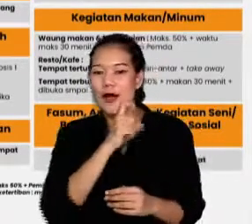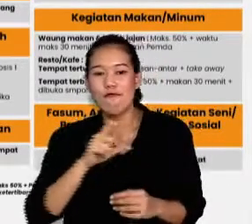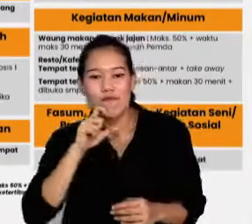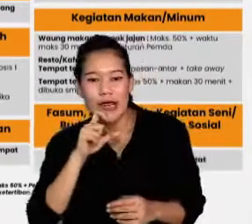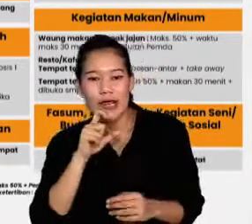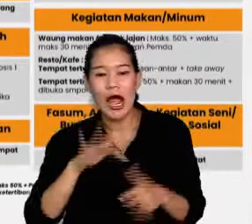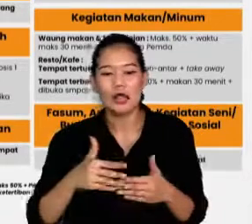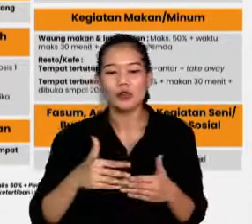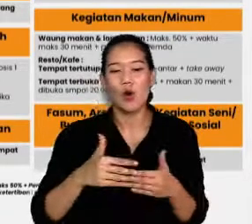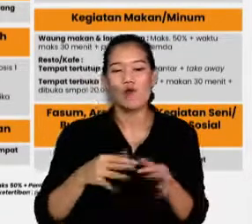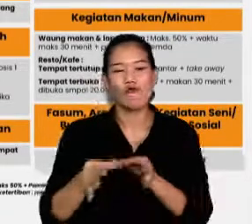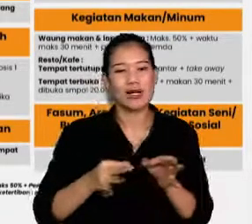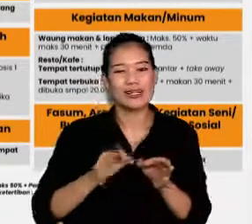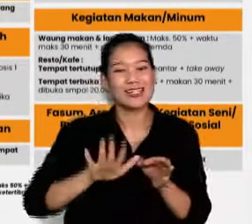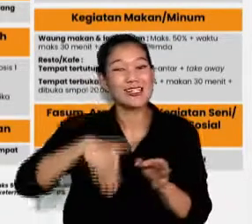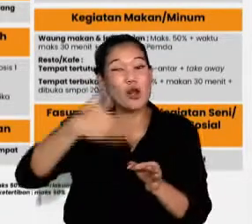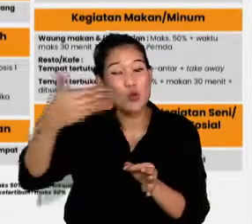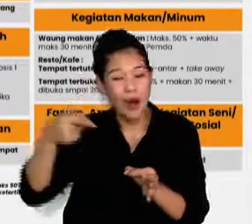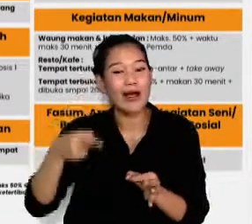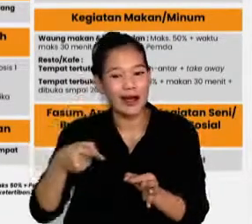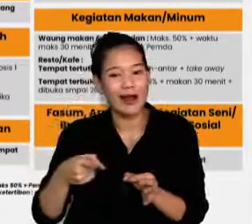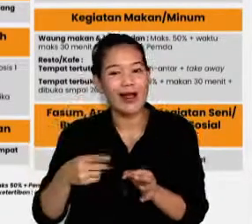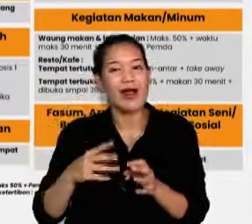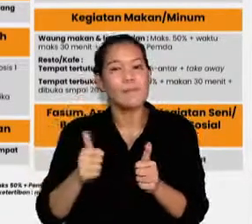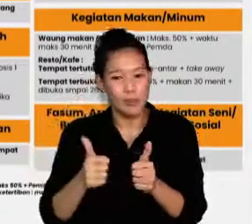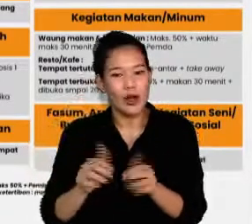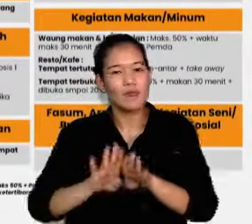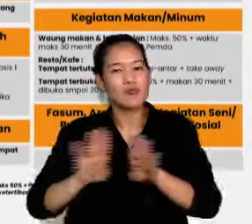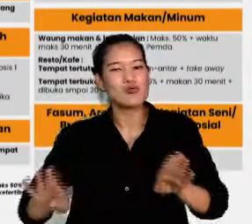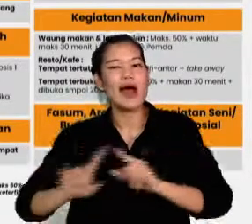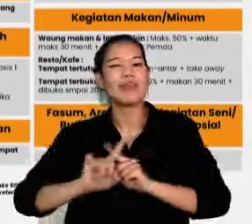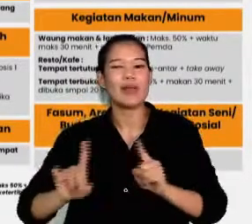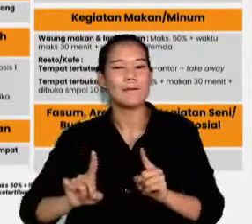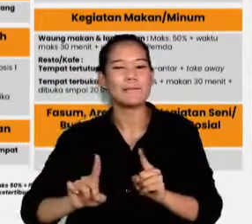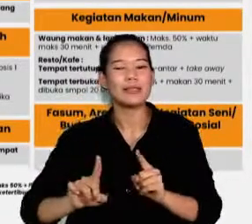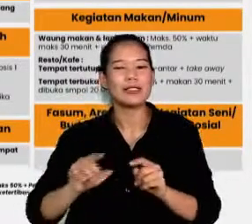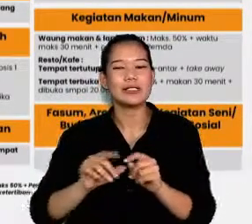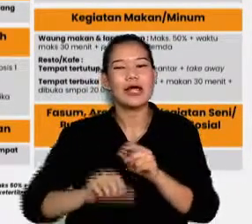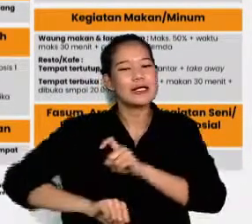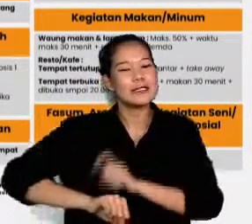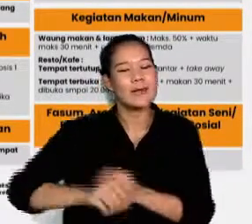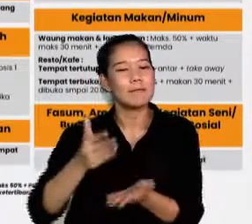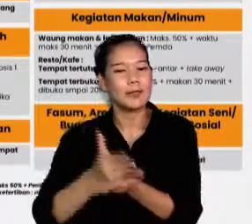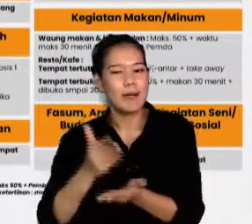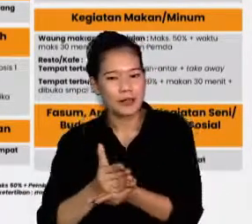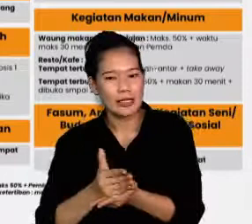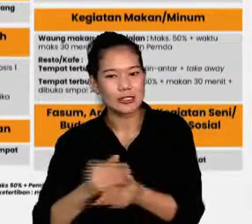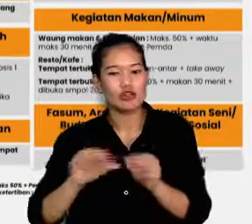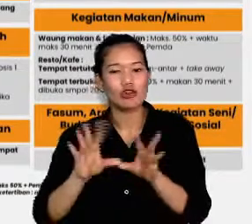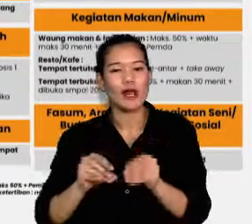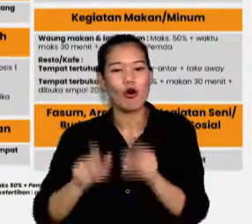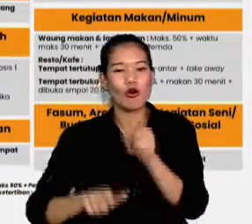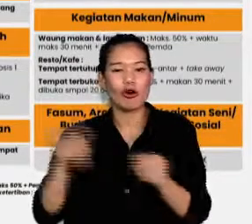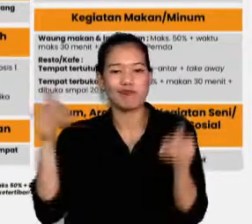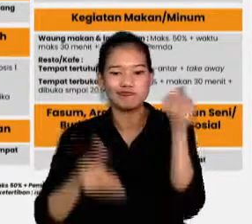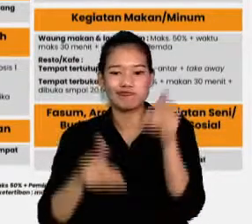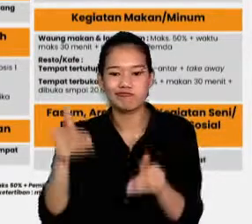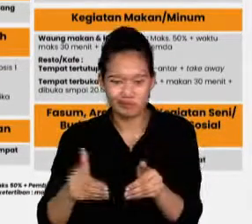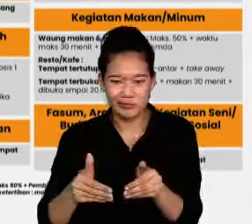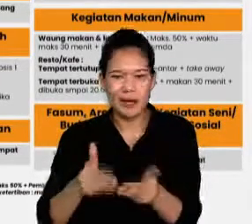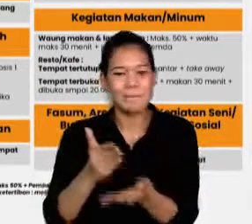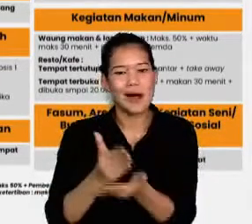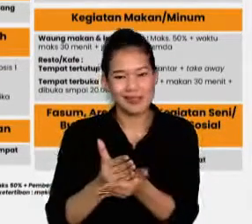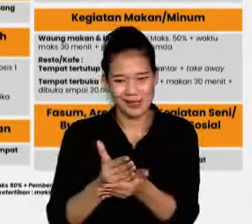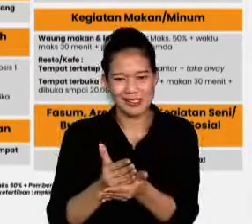terbuka diijinkan beroperasi dengan pembatasan kapasitas jam operasional dan rincian protokol